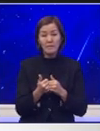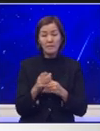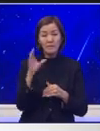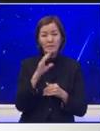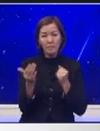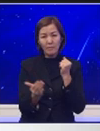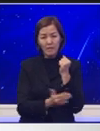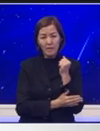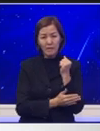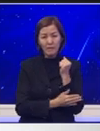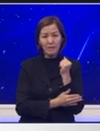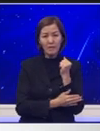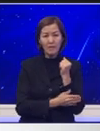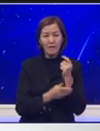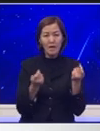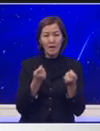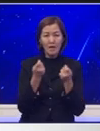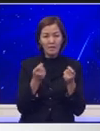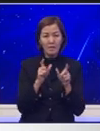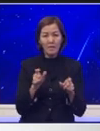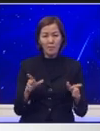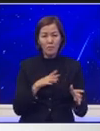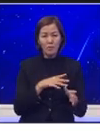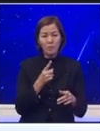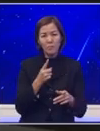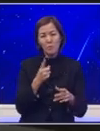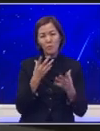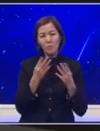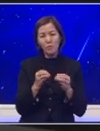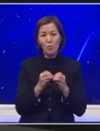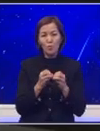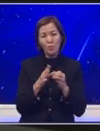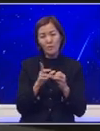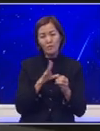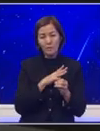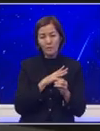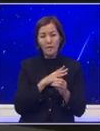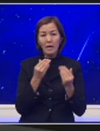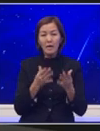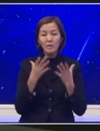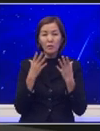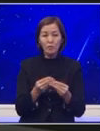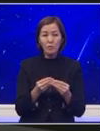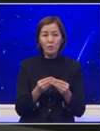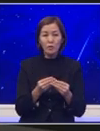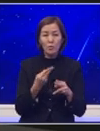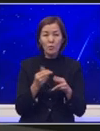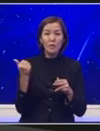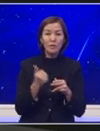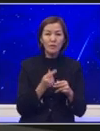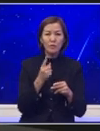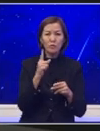сентябрьдің аяғында кішкене азырақ болған адам күніне 10-15 адамға дейін келетін. Қазір мына осы аптадан бастап